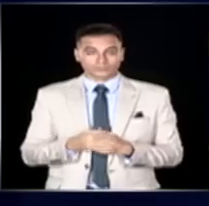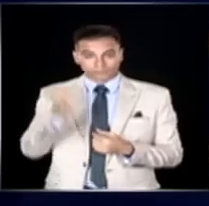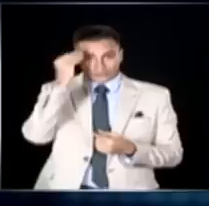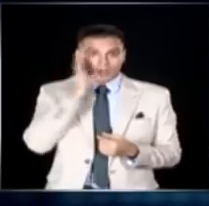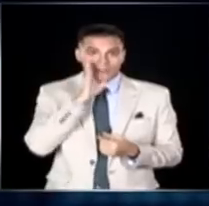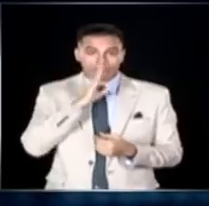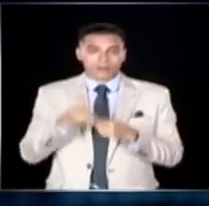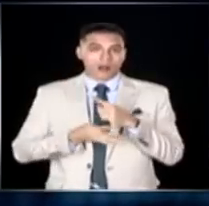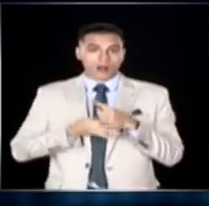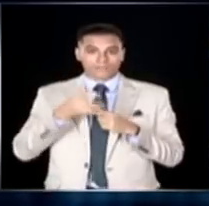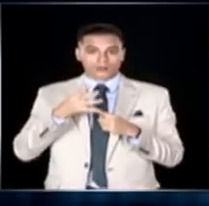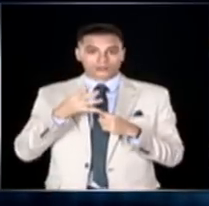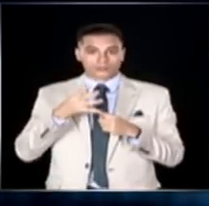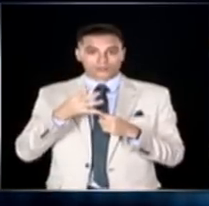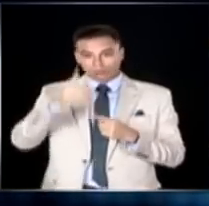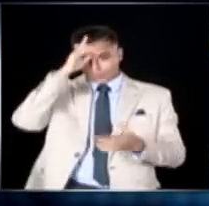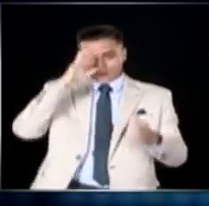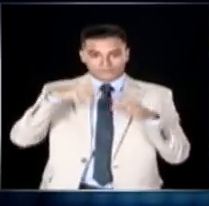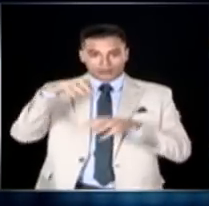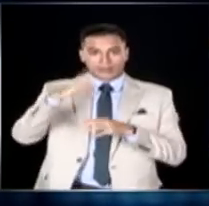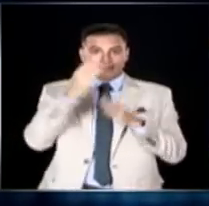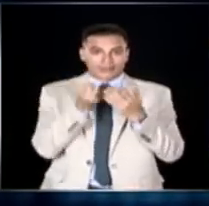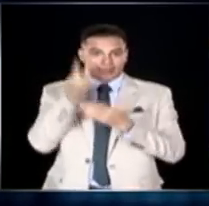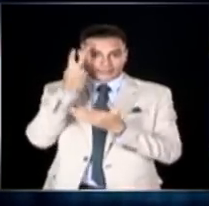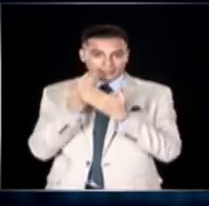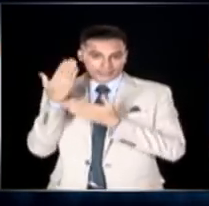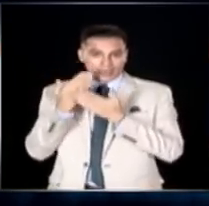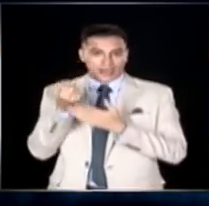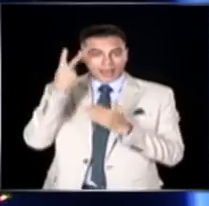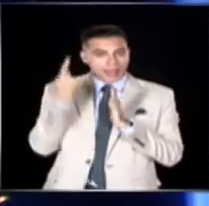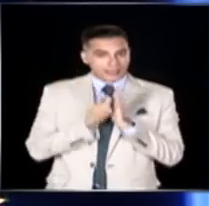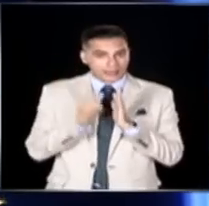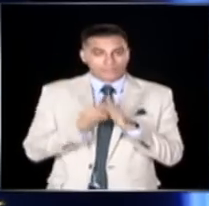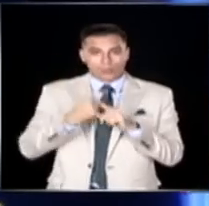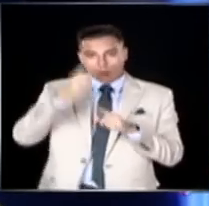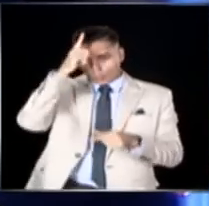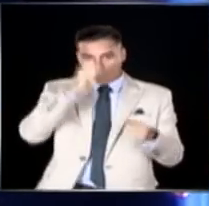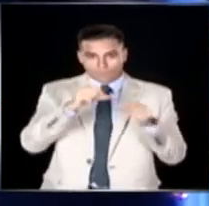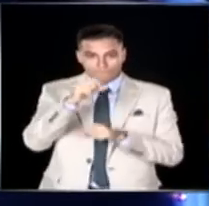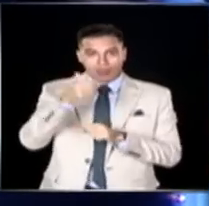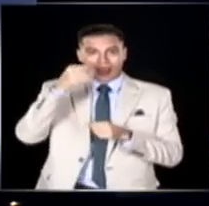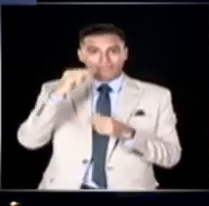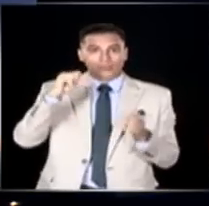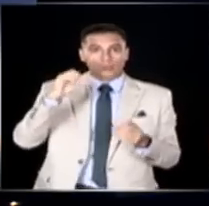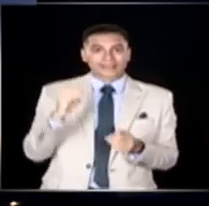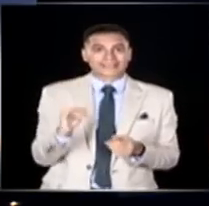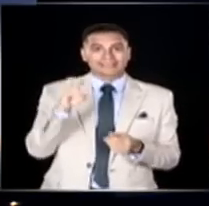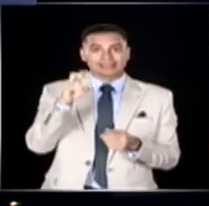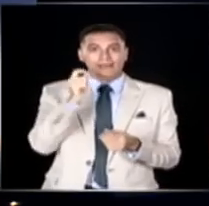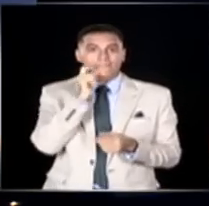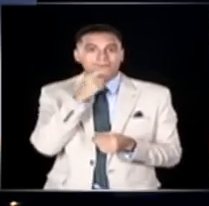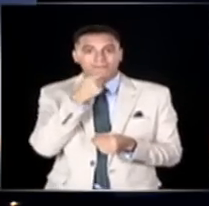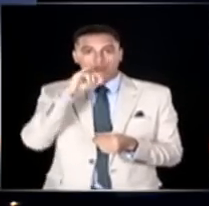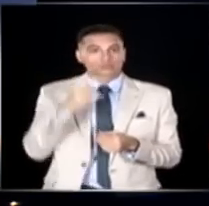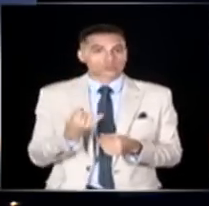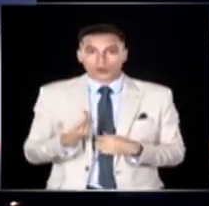العلم اربع اجزاء: جغرافيا، تاريخ، ادب، وعلوم. احمد وجيه، انت جوكر.